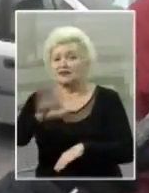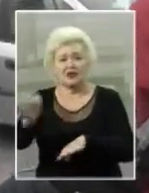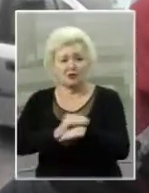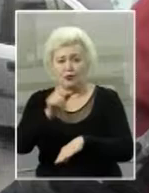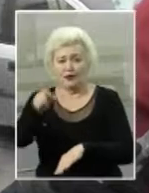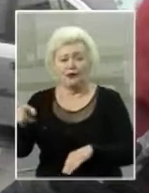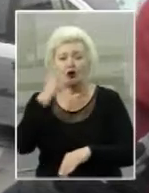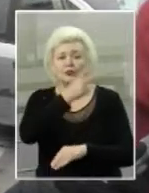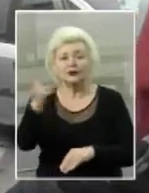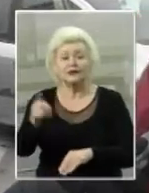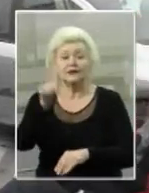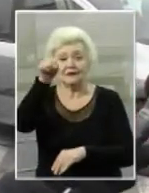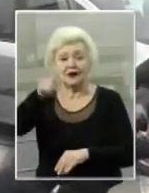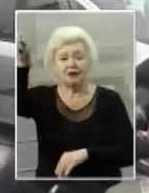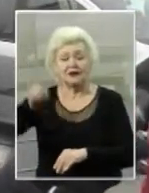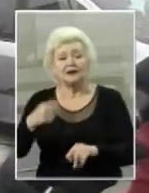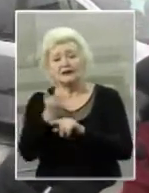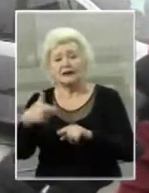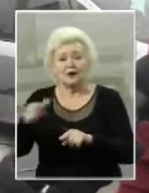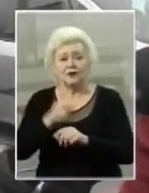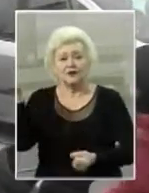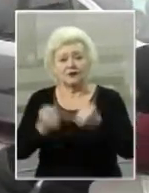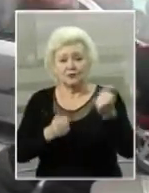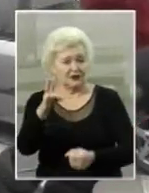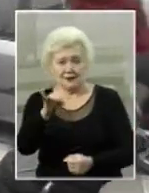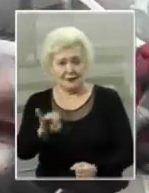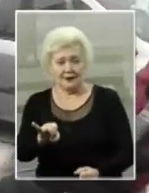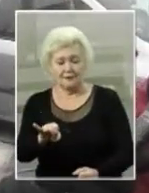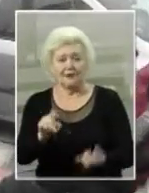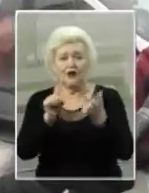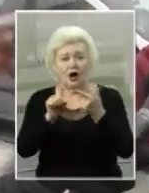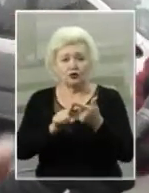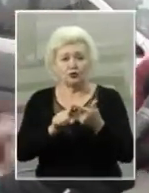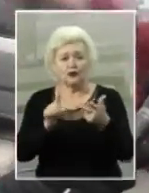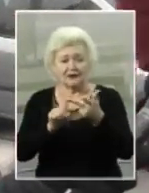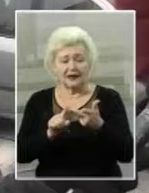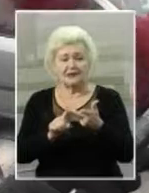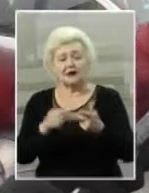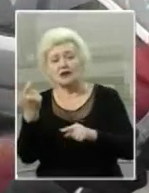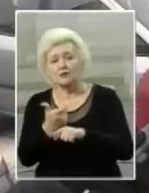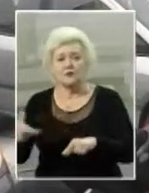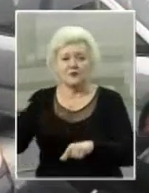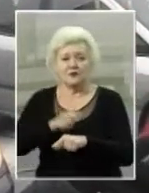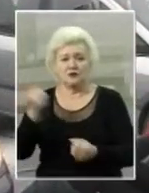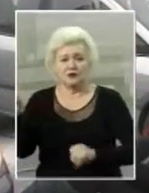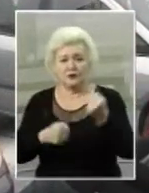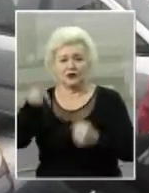люди. Подивіться, зараз приїхало вже побільше машин, ні? Другий крат, третій крат, приїде ще більше машин.